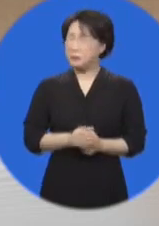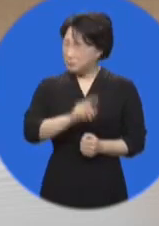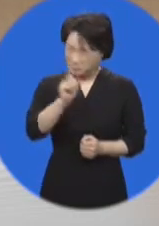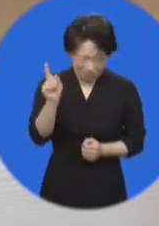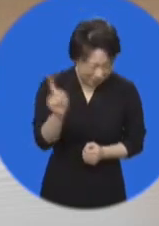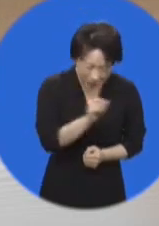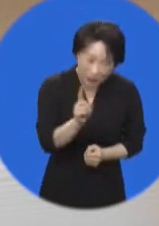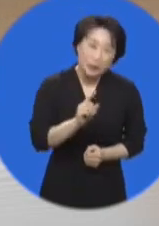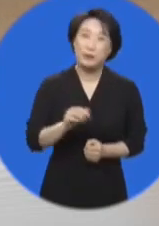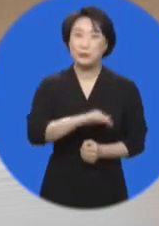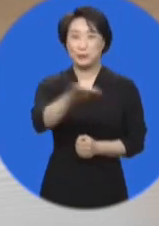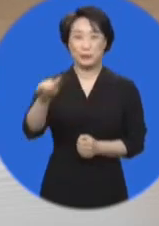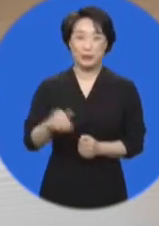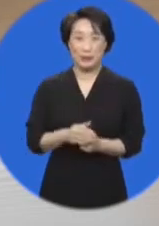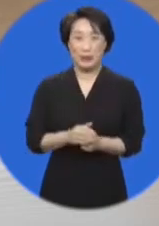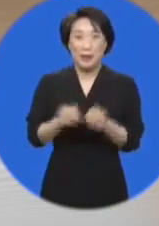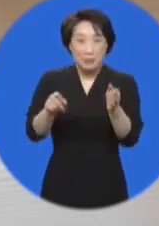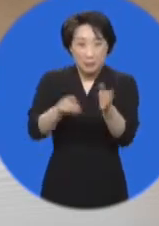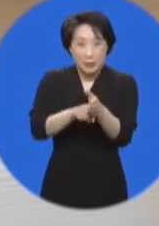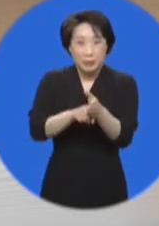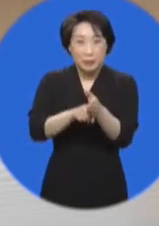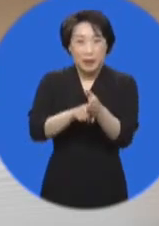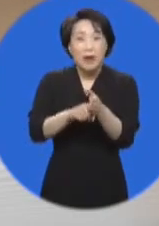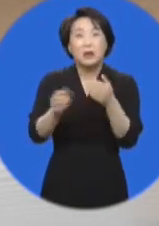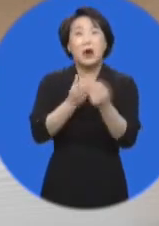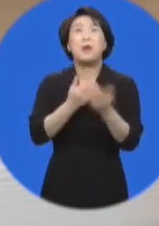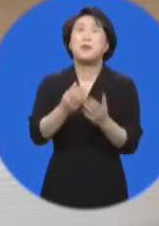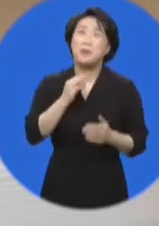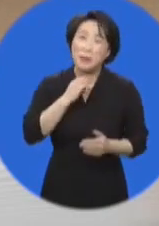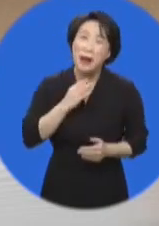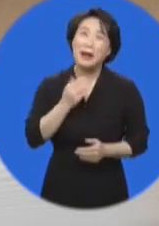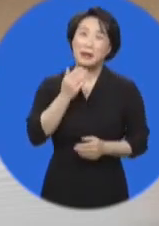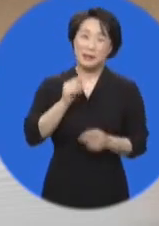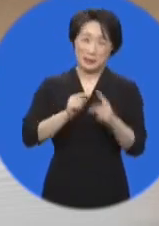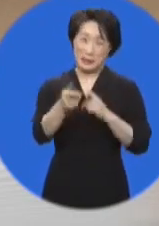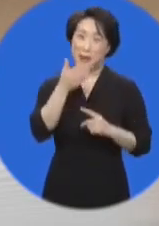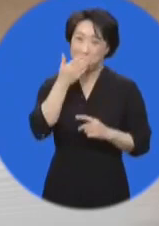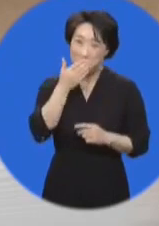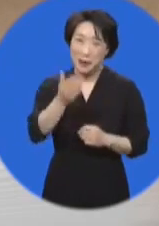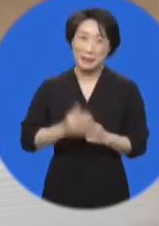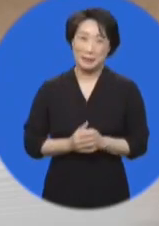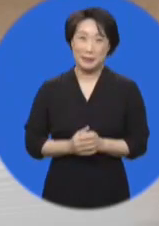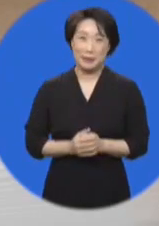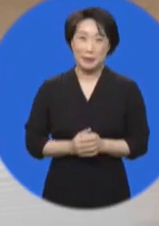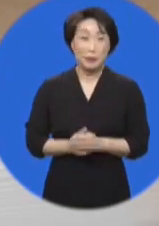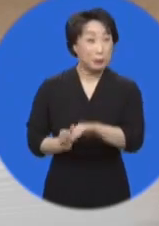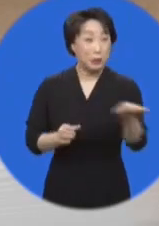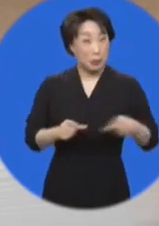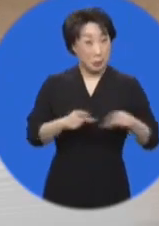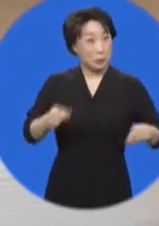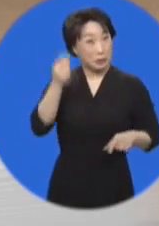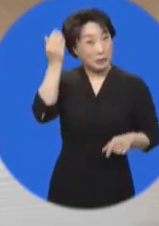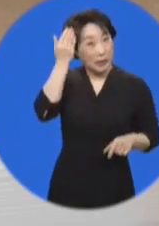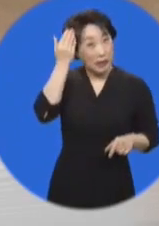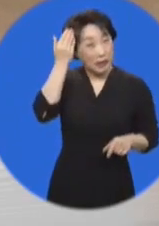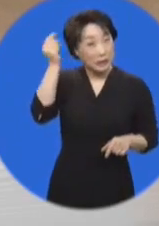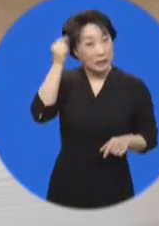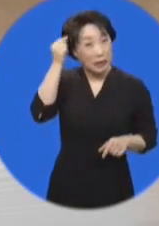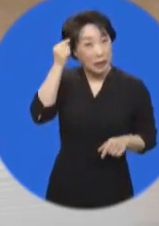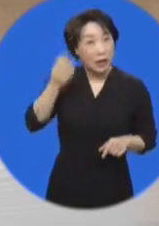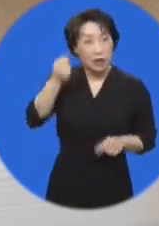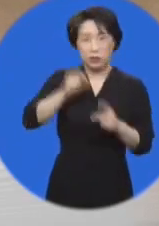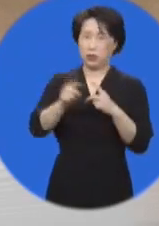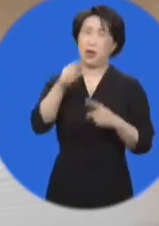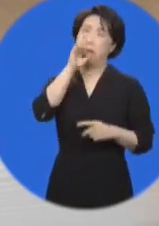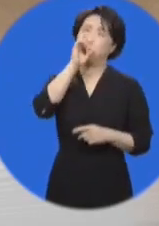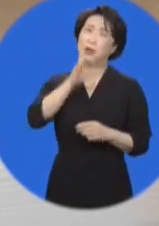어떤 것도 우리가 믿음과 경험으로만 이해가 되지 우리의 상식적으로는 이해가 안